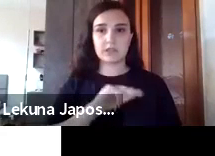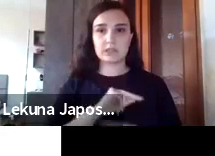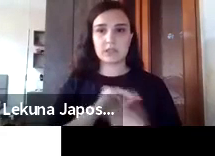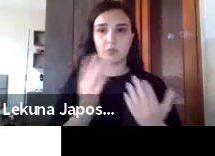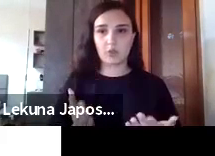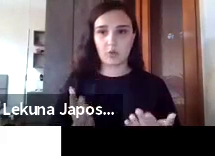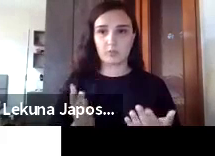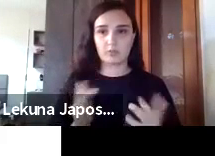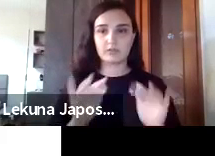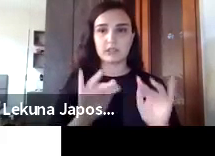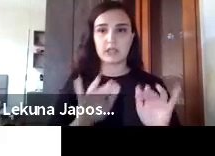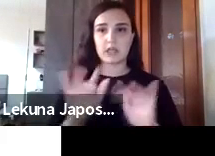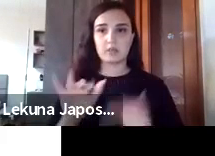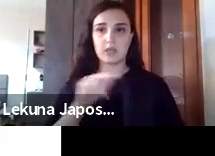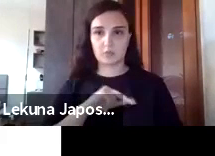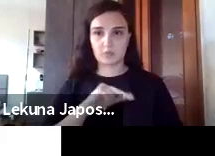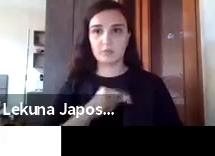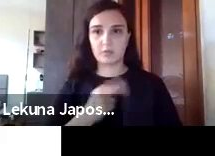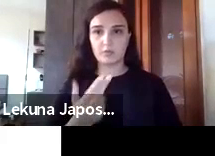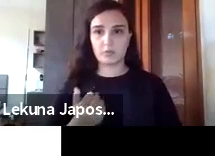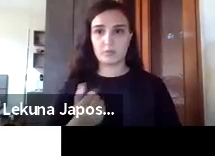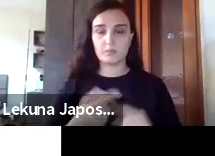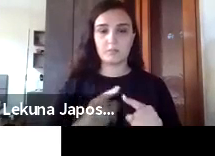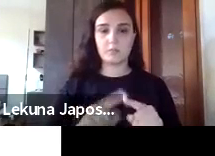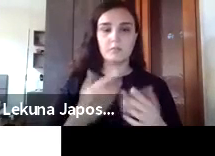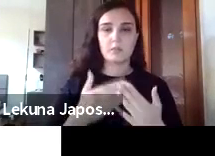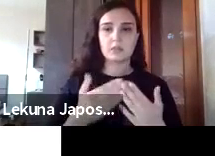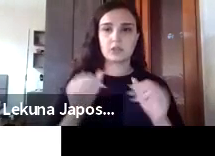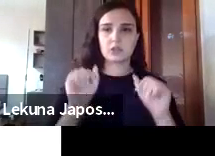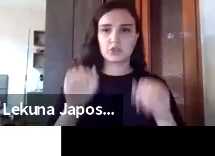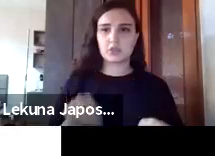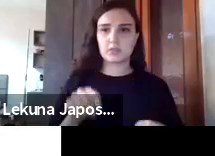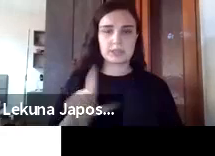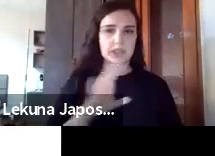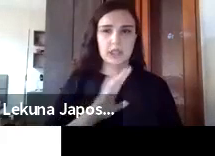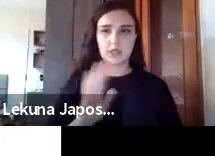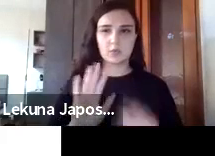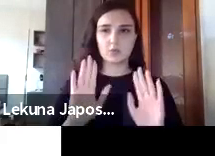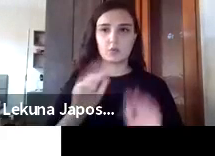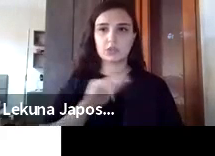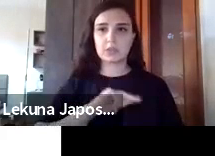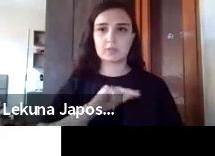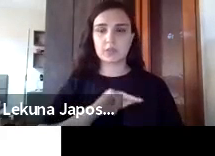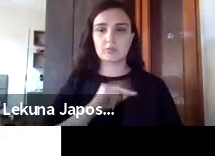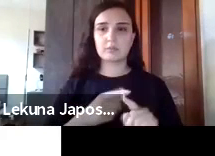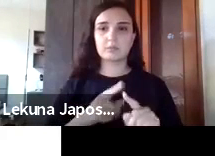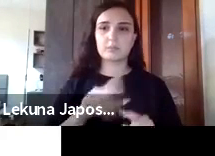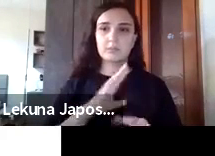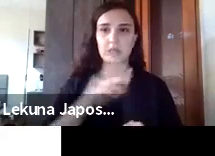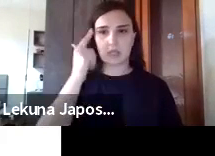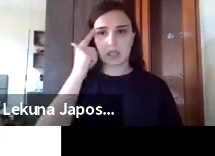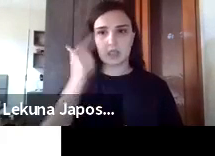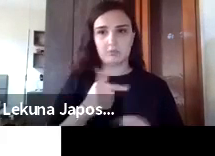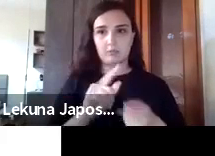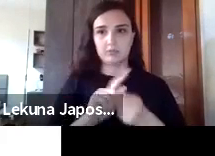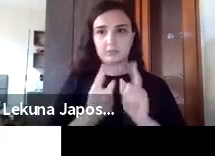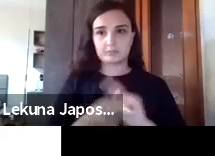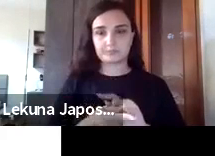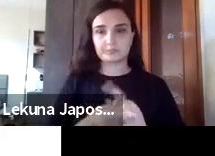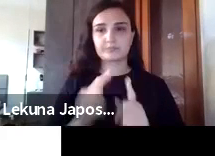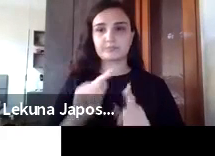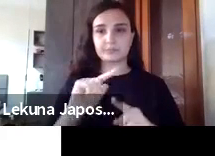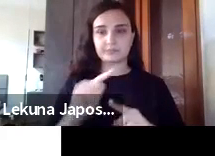სამსახურეობრივი საქმიანობები, ხო? გარკვეულწილად, ან შეიძლება ეს არ იყოს მხოლოდ სამსახურეობრივი, იყოს განათლება ასევე.